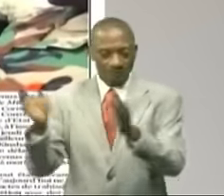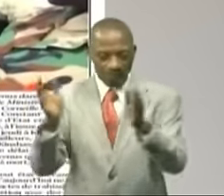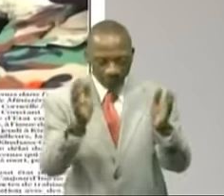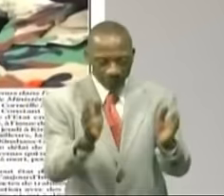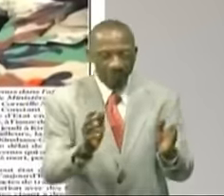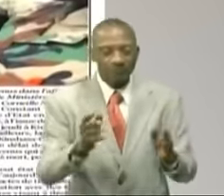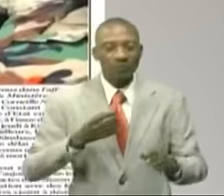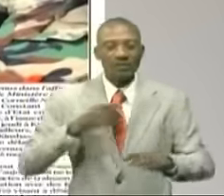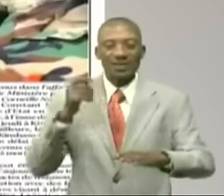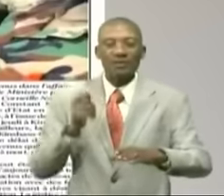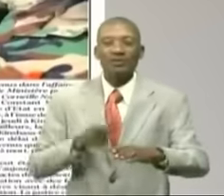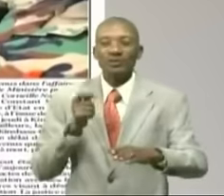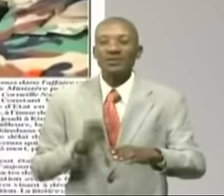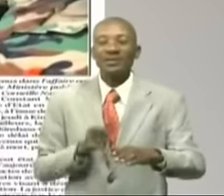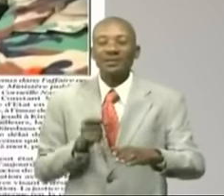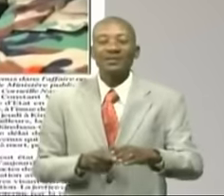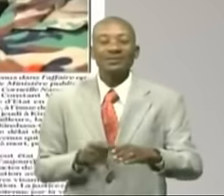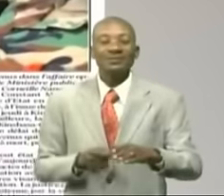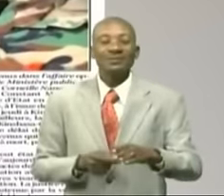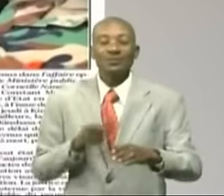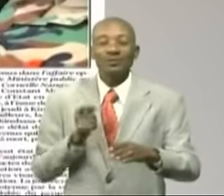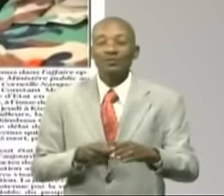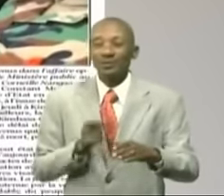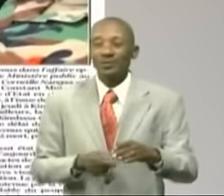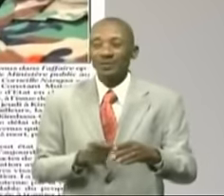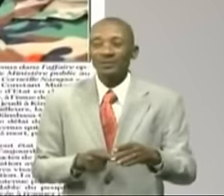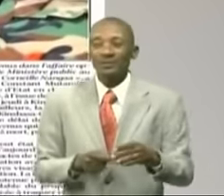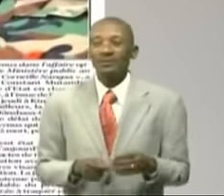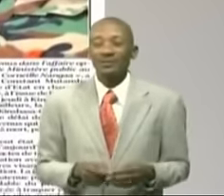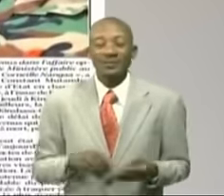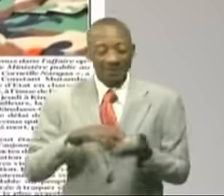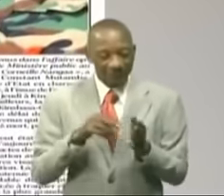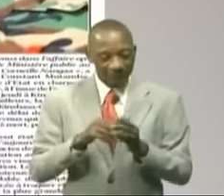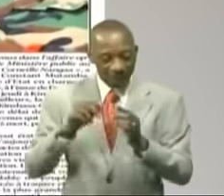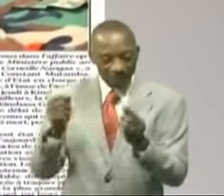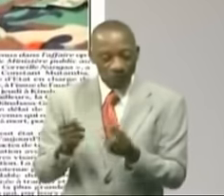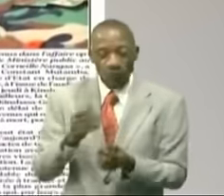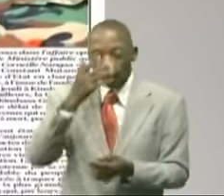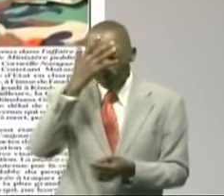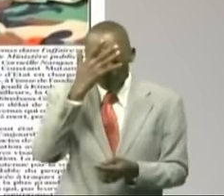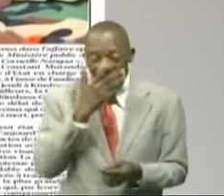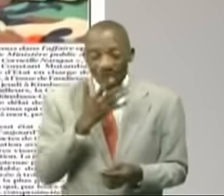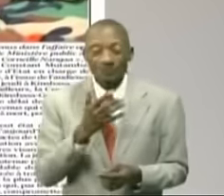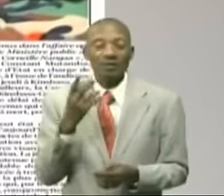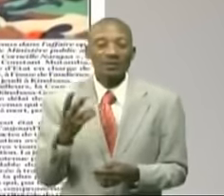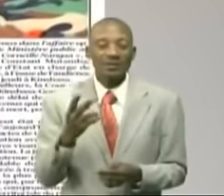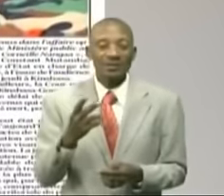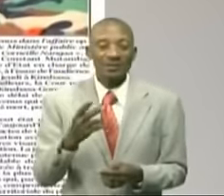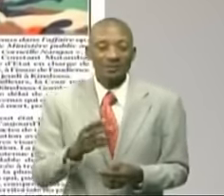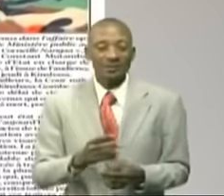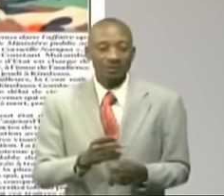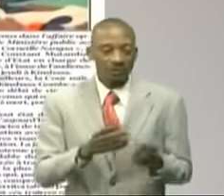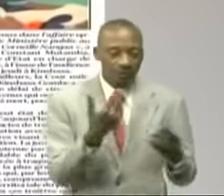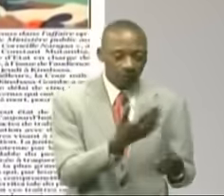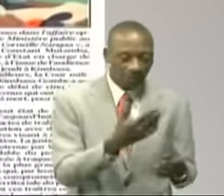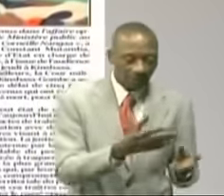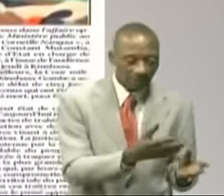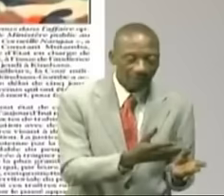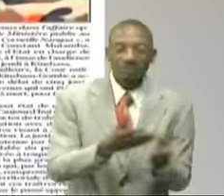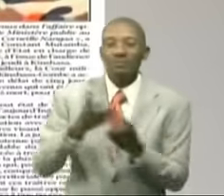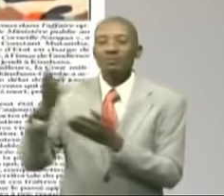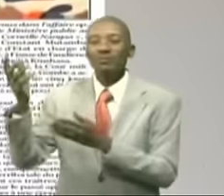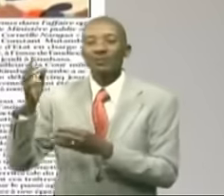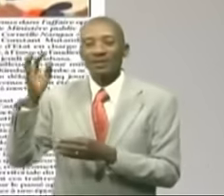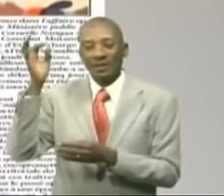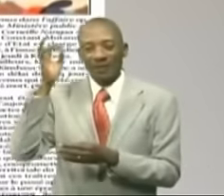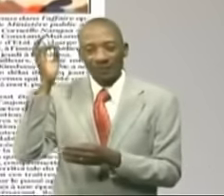d'une campagne déterminée à extirper de la République les traîtres qui osent s'adonner à l'insurrection armée, tuant